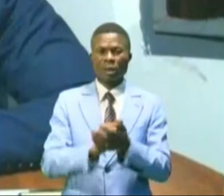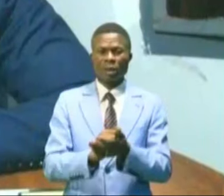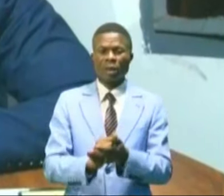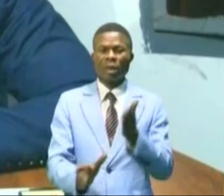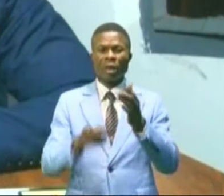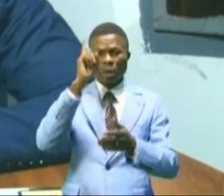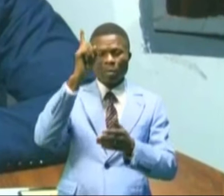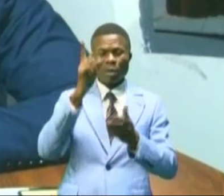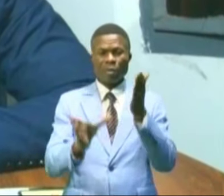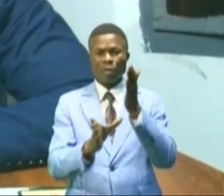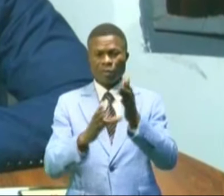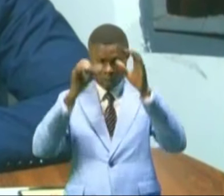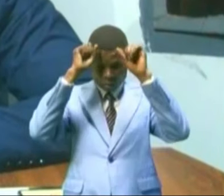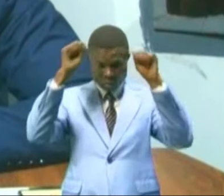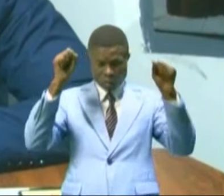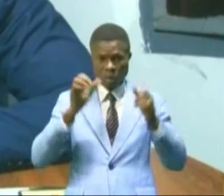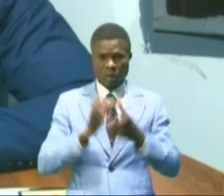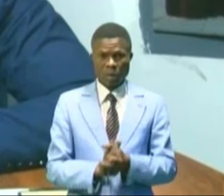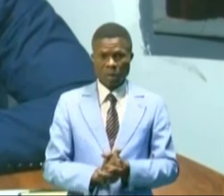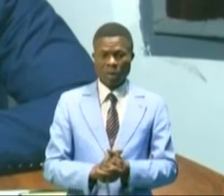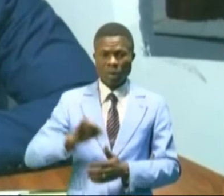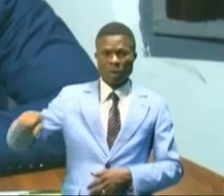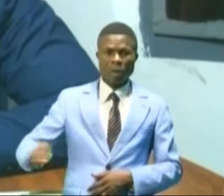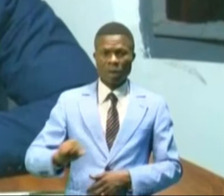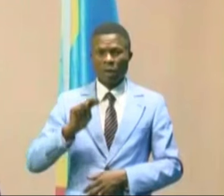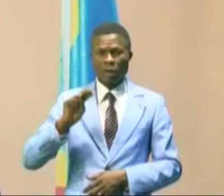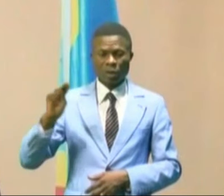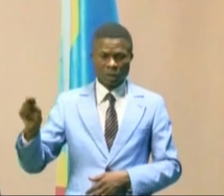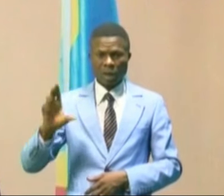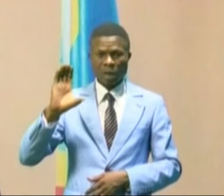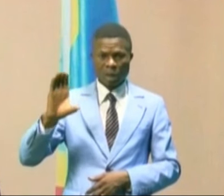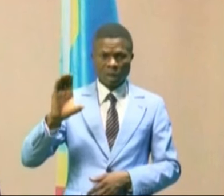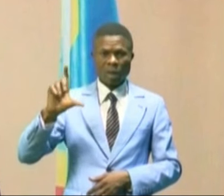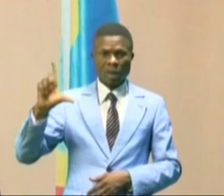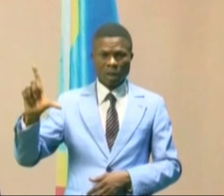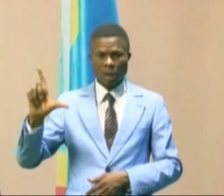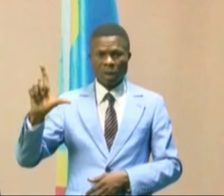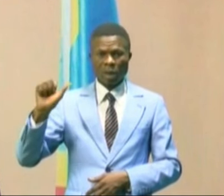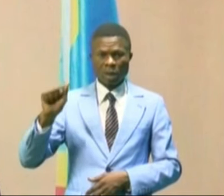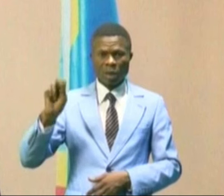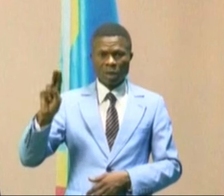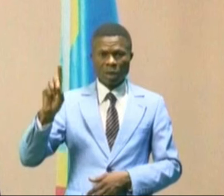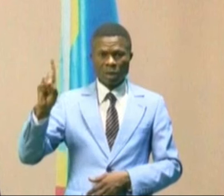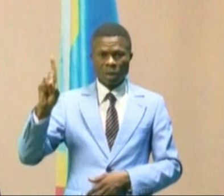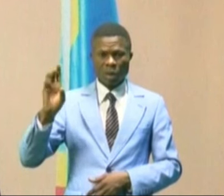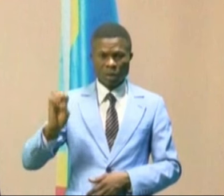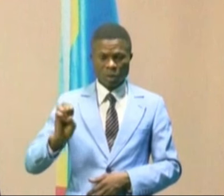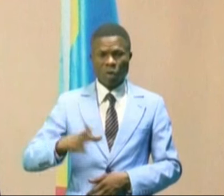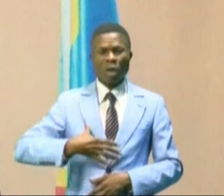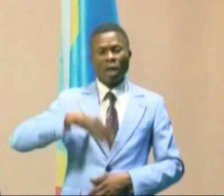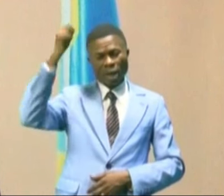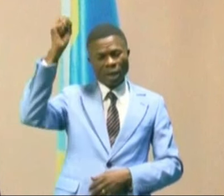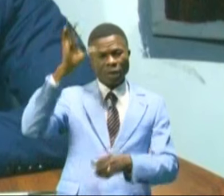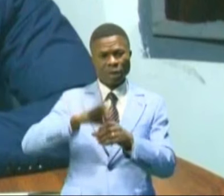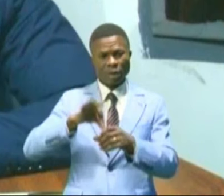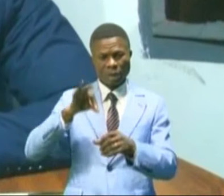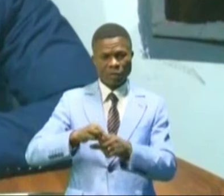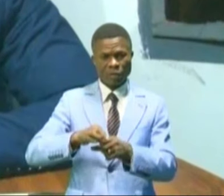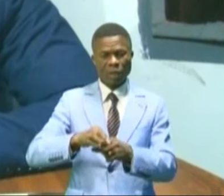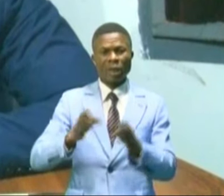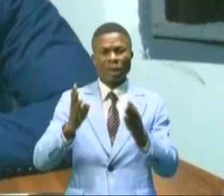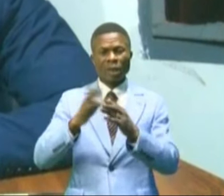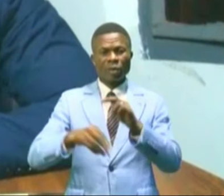vice-président, l'honorable Isaac Jean-Claude Tshilombaï, pour sa brillante élection à cette haute fonction.